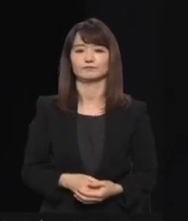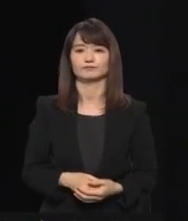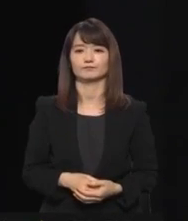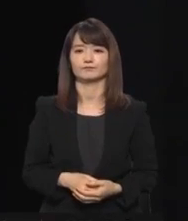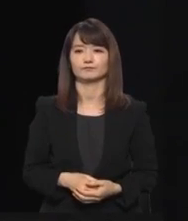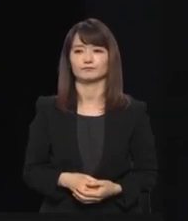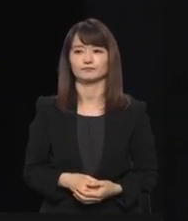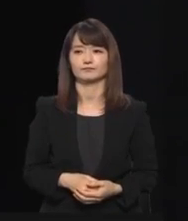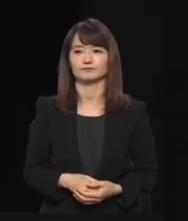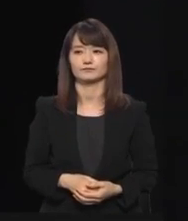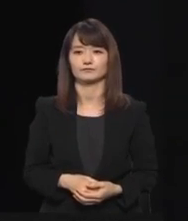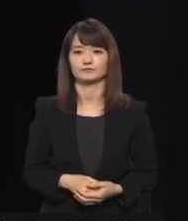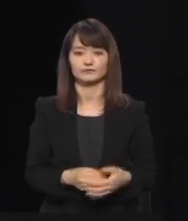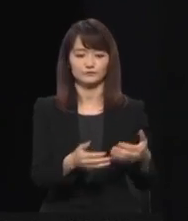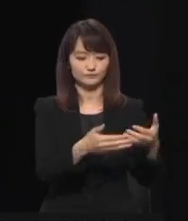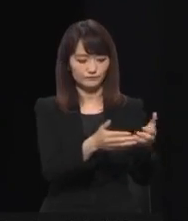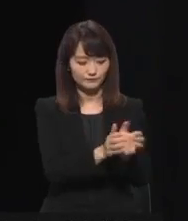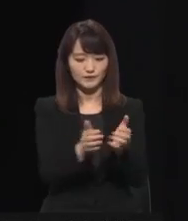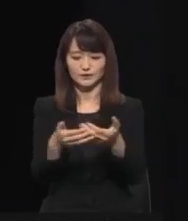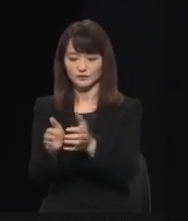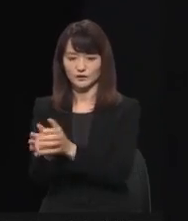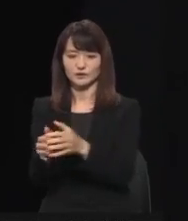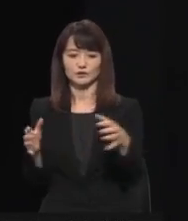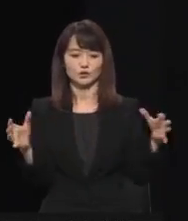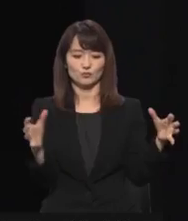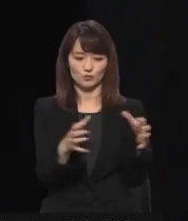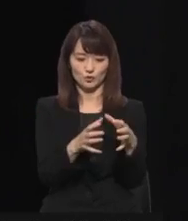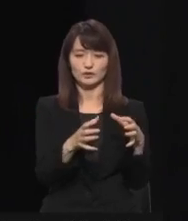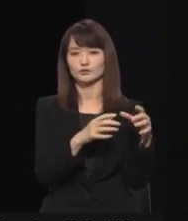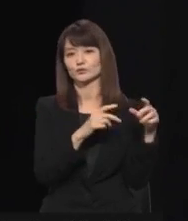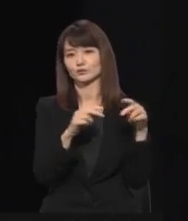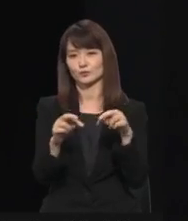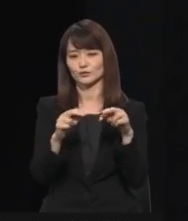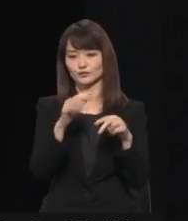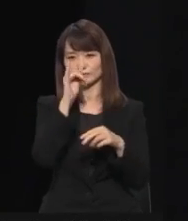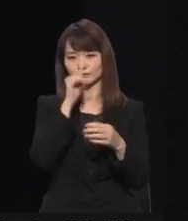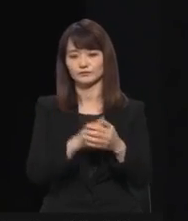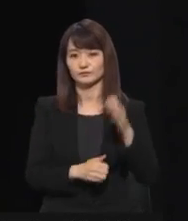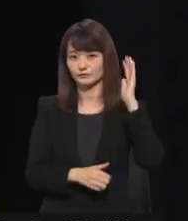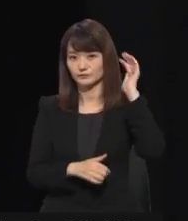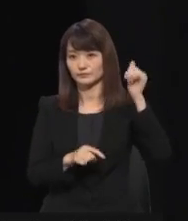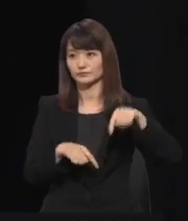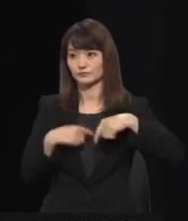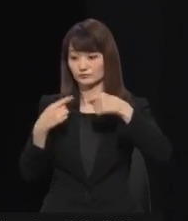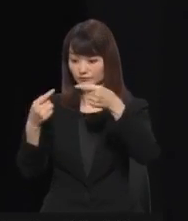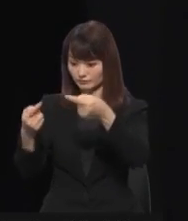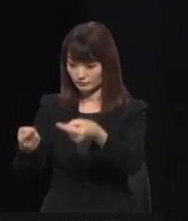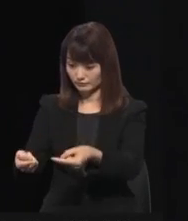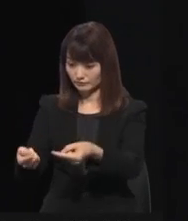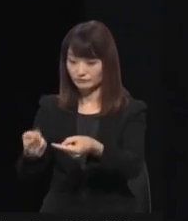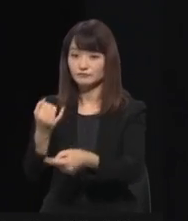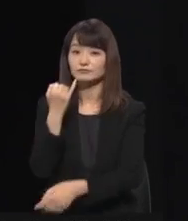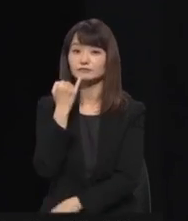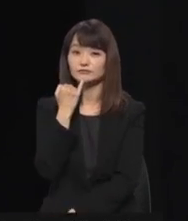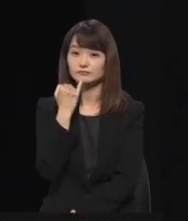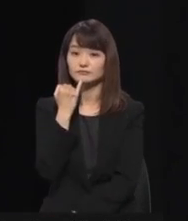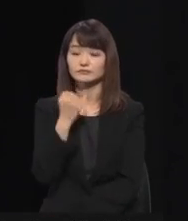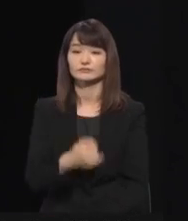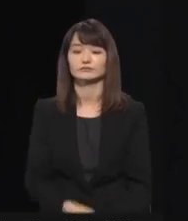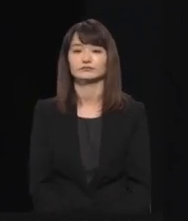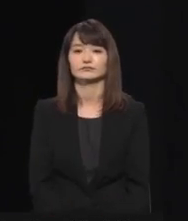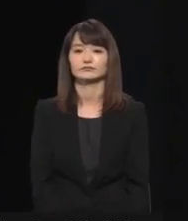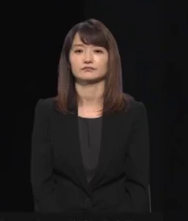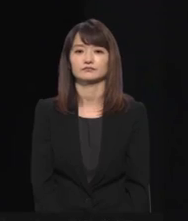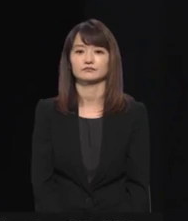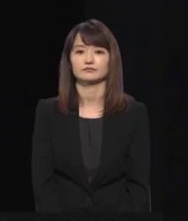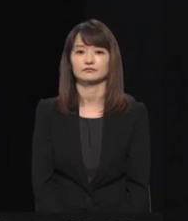부모 분임토의 도모하고 뭐 이렇게 될 진행이 됩니다 그래서 대통령이 참여는 모습은 저는 법 바람직해 보이는데 문제는 이제